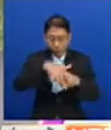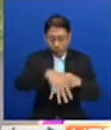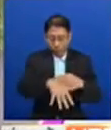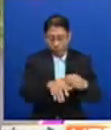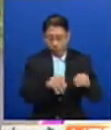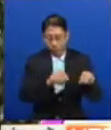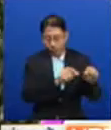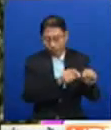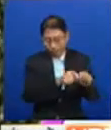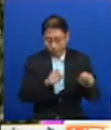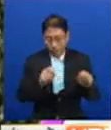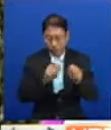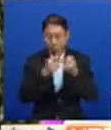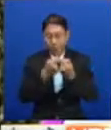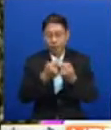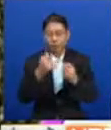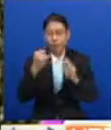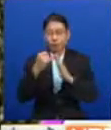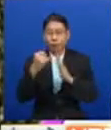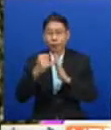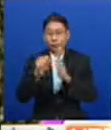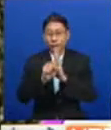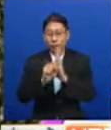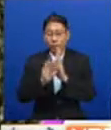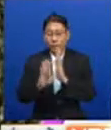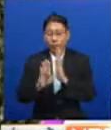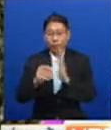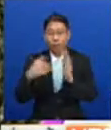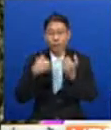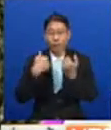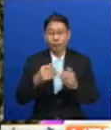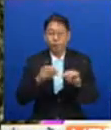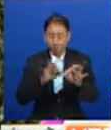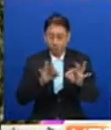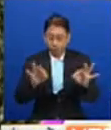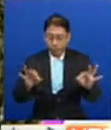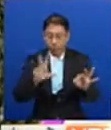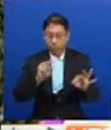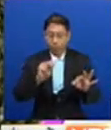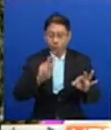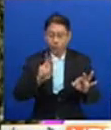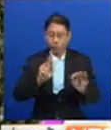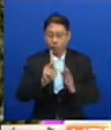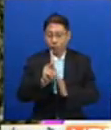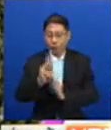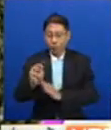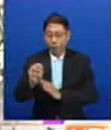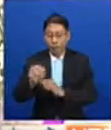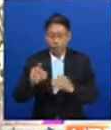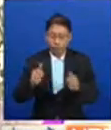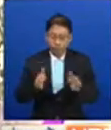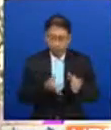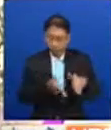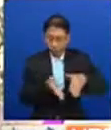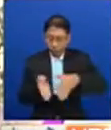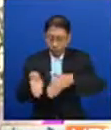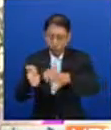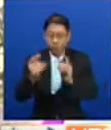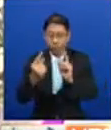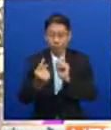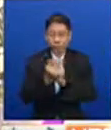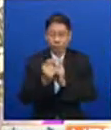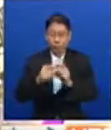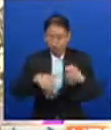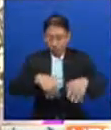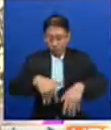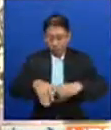ผ่านอำเภอหนองแคจังหวัดสระบุรีความยาวกว่า32กิโลเมตรระหว่างทางน้ำพบว่าจะมีประชาชนบางส่วน